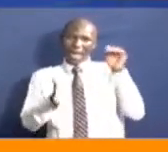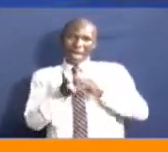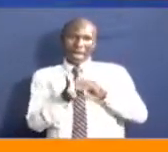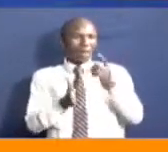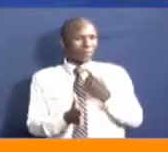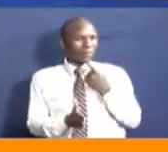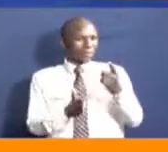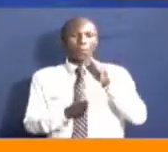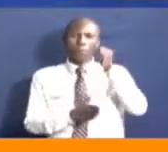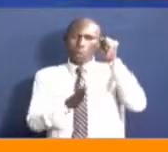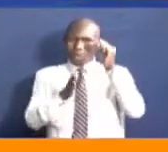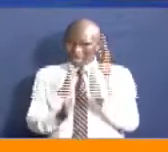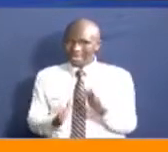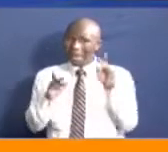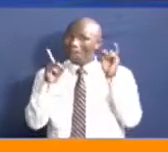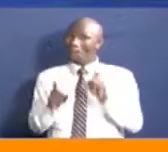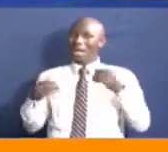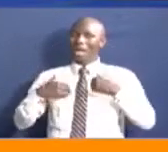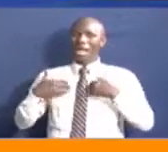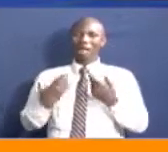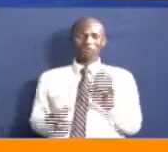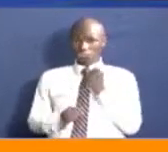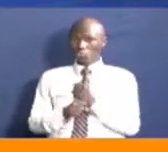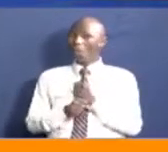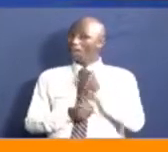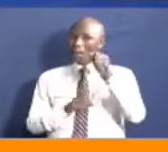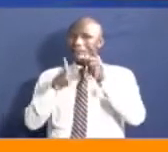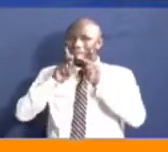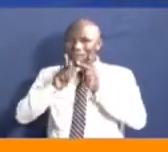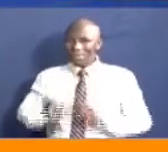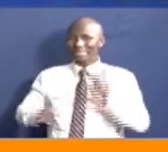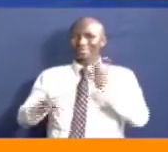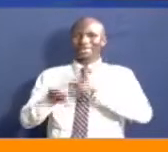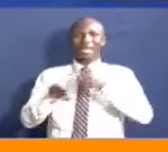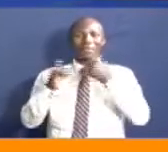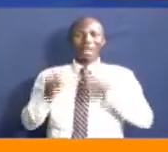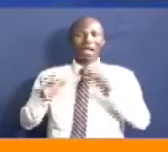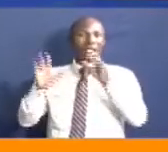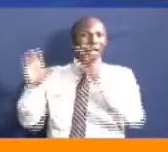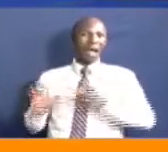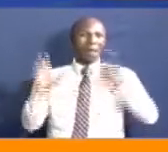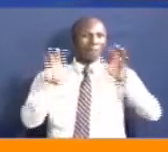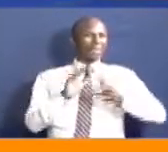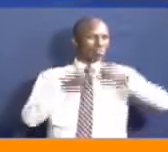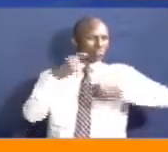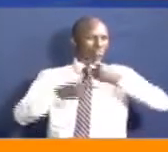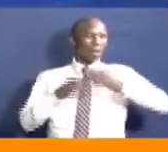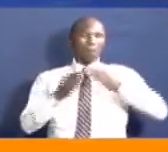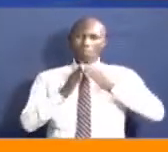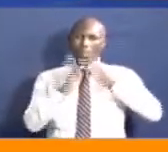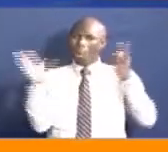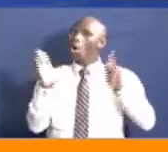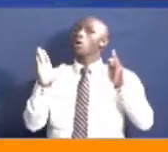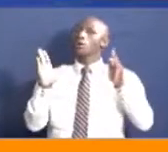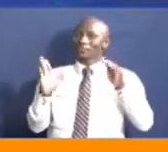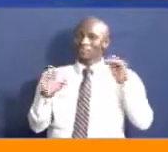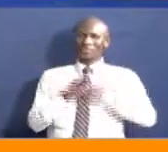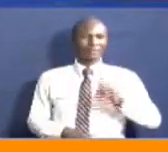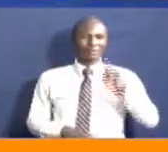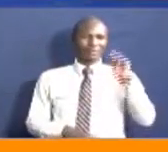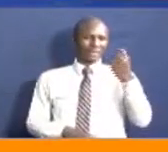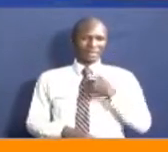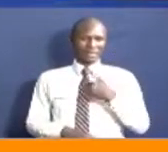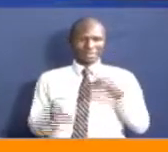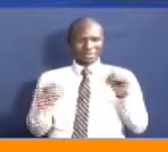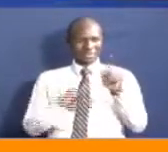wa yenda. Atiti maviki ya kwethi wa maikuna siyaza siya Muuo Kavina ni kaa hivyo vya kiuteti yende na kwekinya na kwekathi ya Monova andhi ya